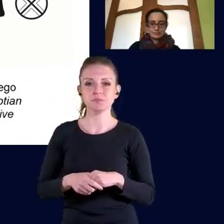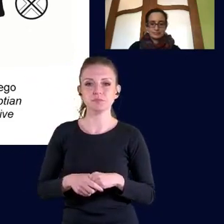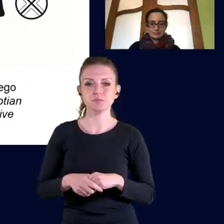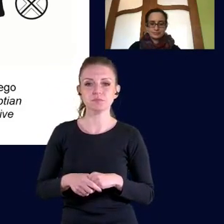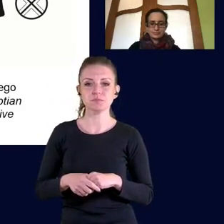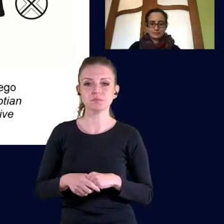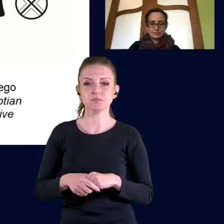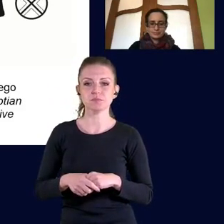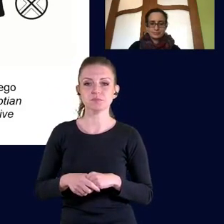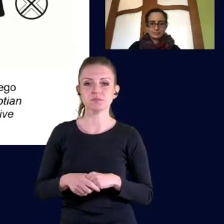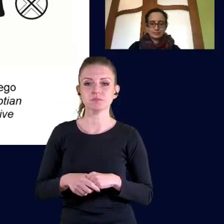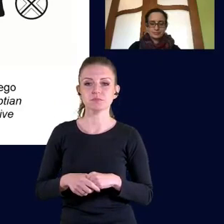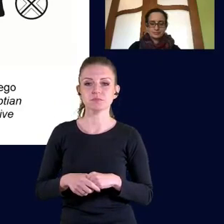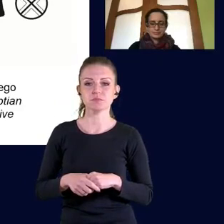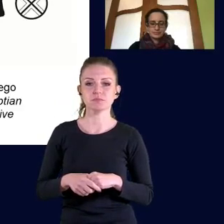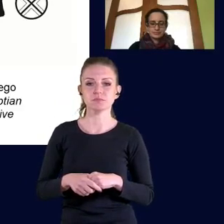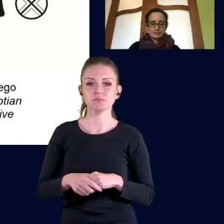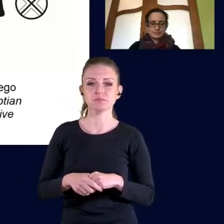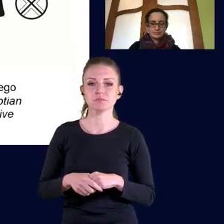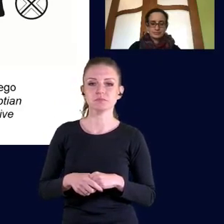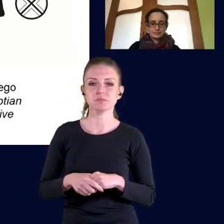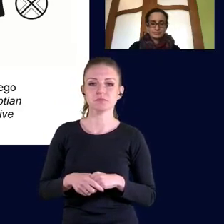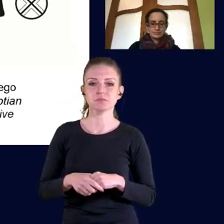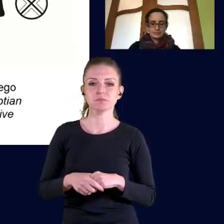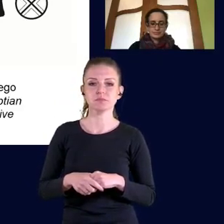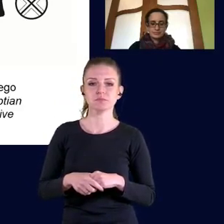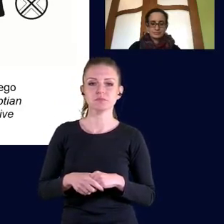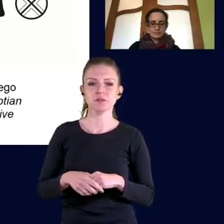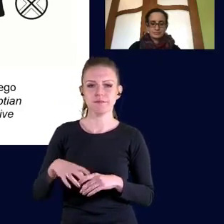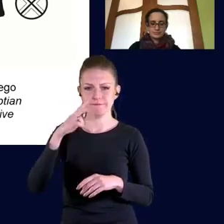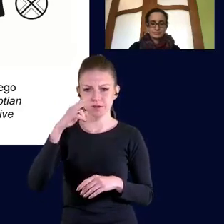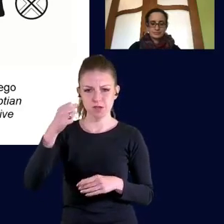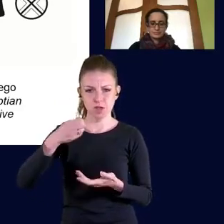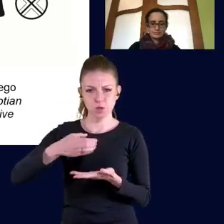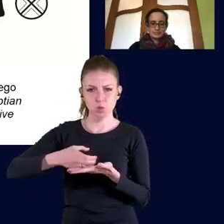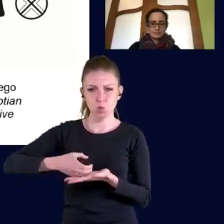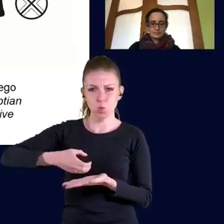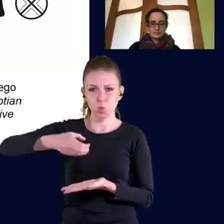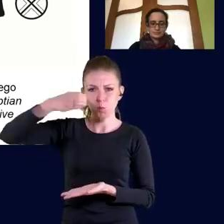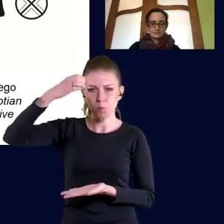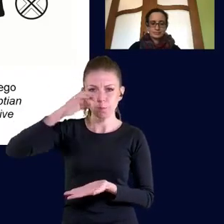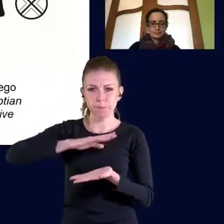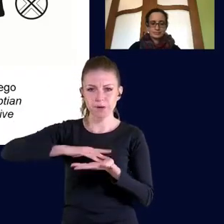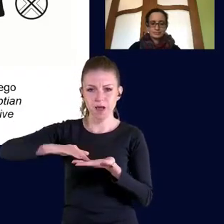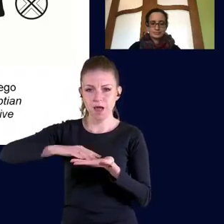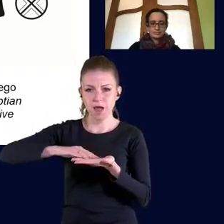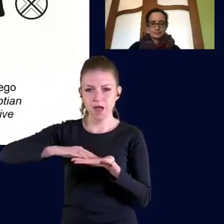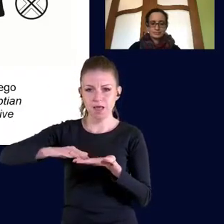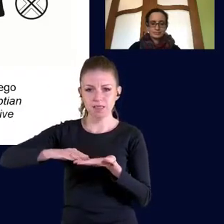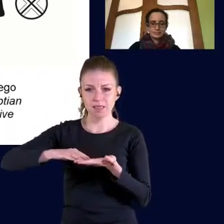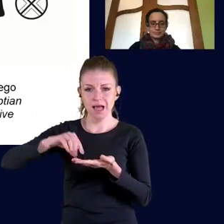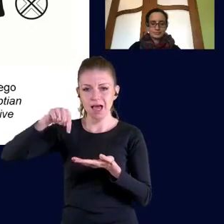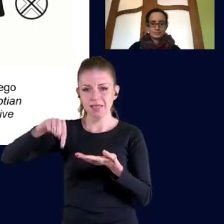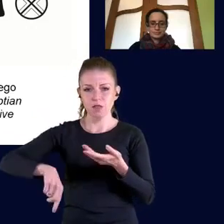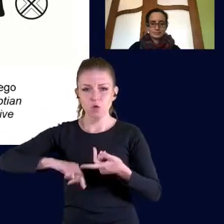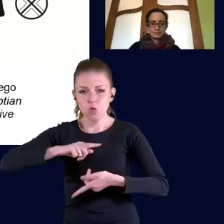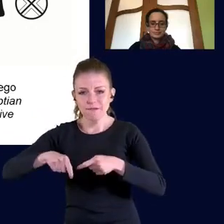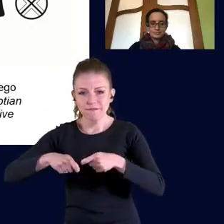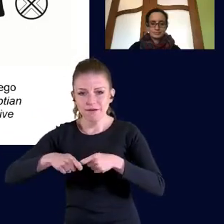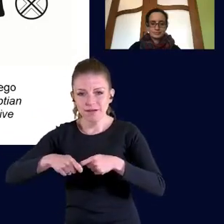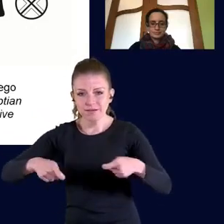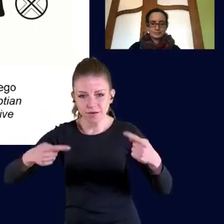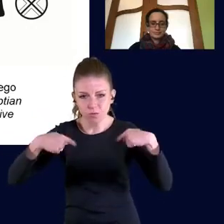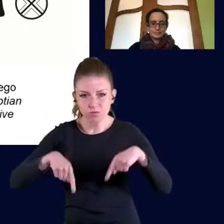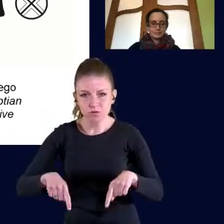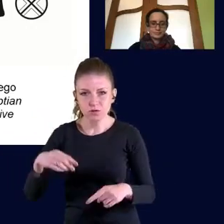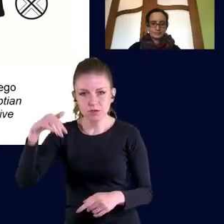na tym sobie tam gdzie jest oznaczenie Braille'a na dół Został wyciągnięty węzeł ponieważ jest